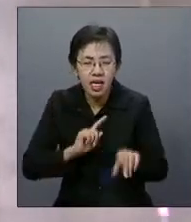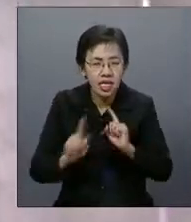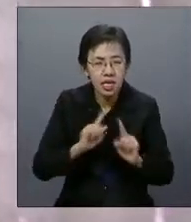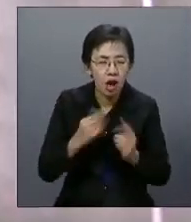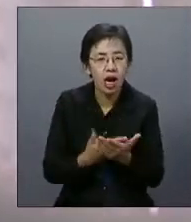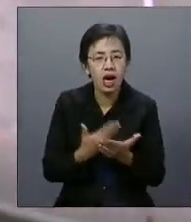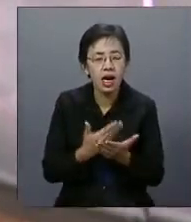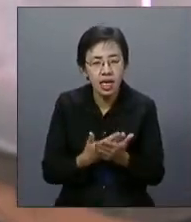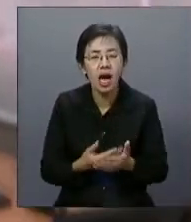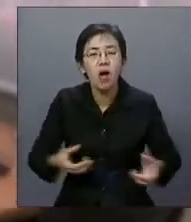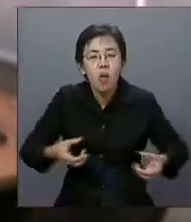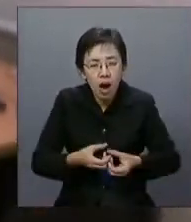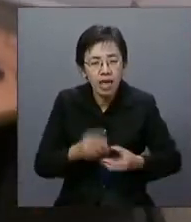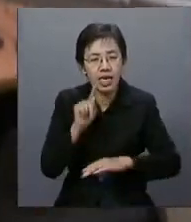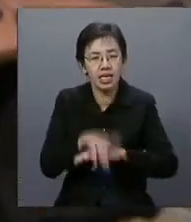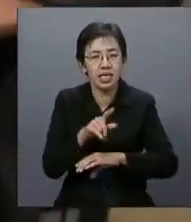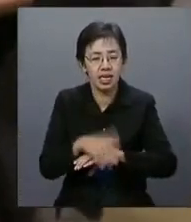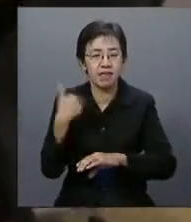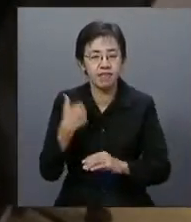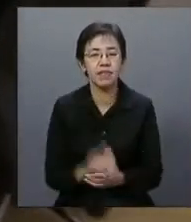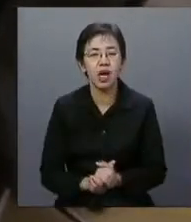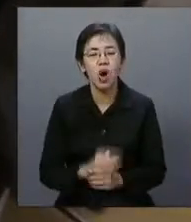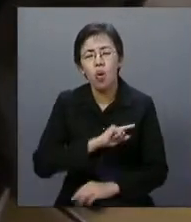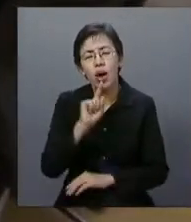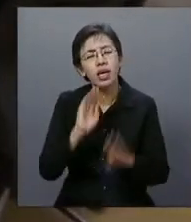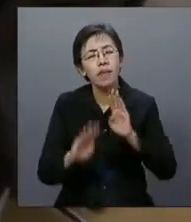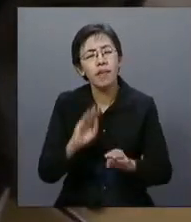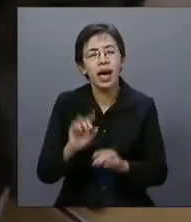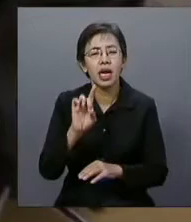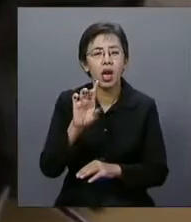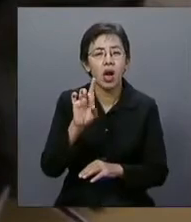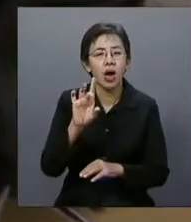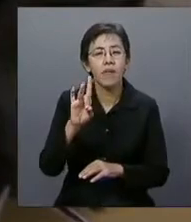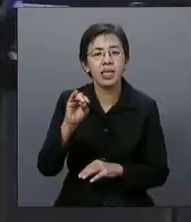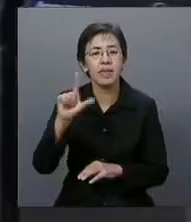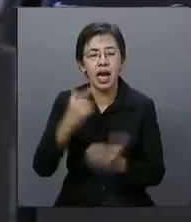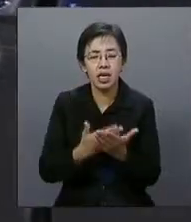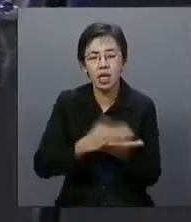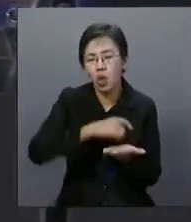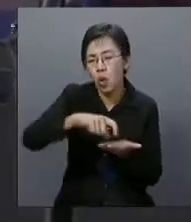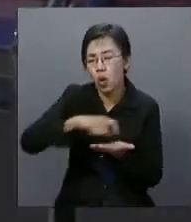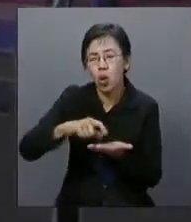การพนันออนไลน์ซึ่งก็มีการโอนเงินวันละประมาณกว่า180ล้านบาทค่ะ